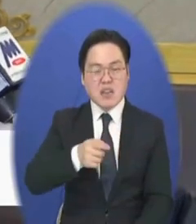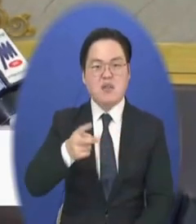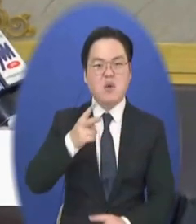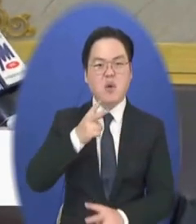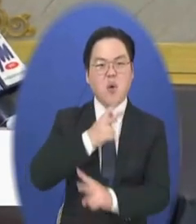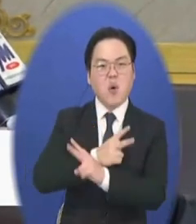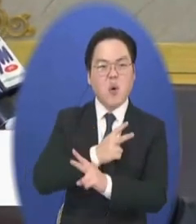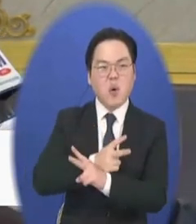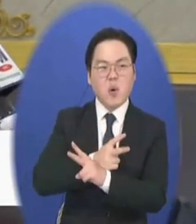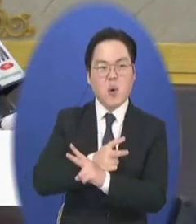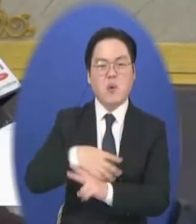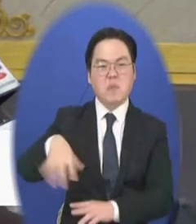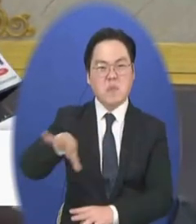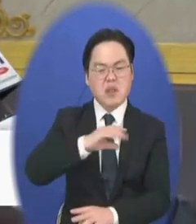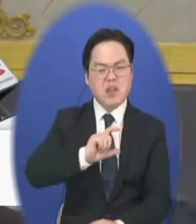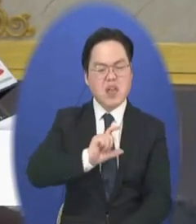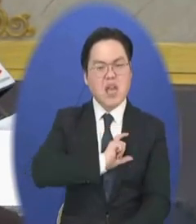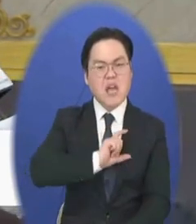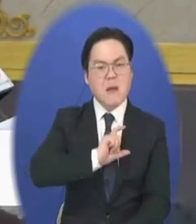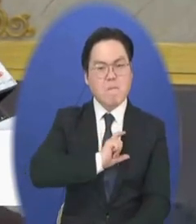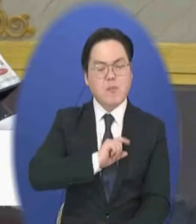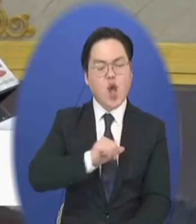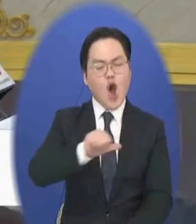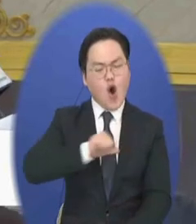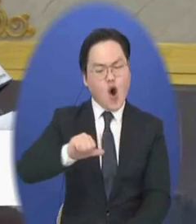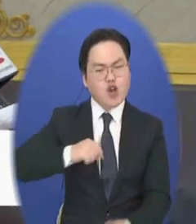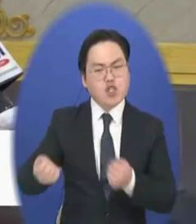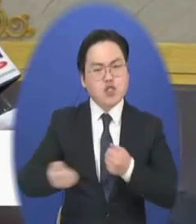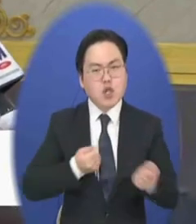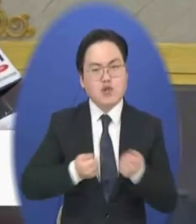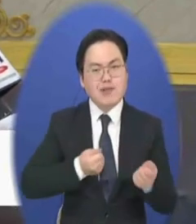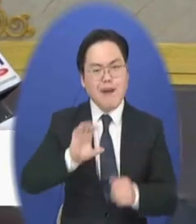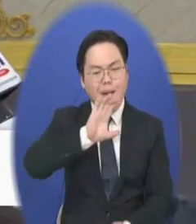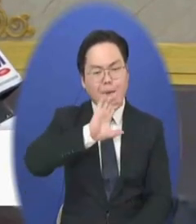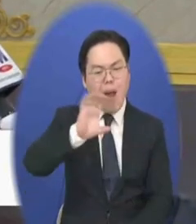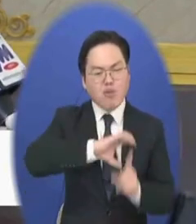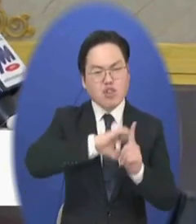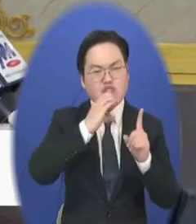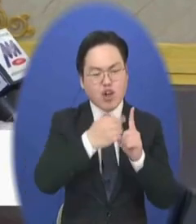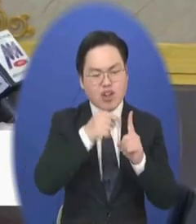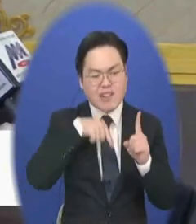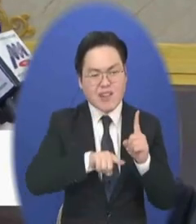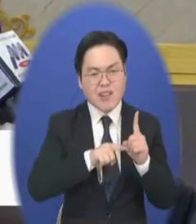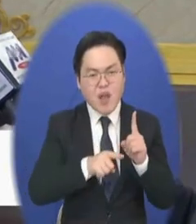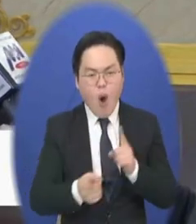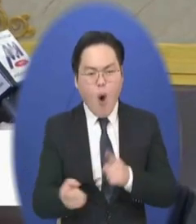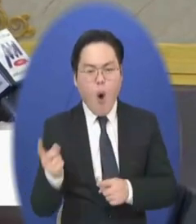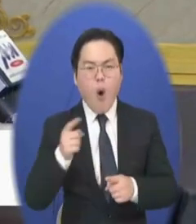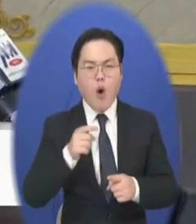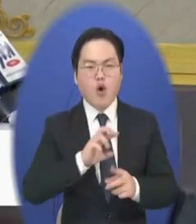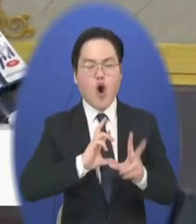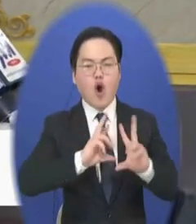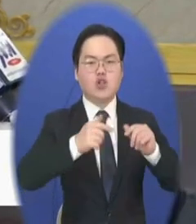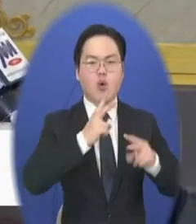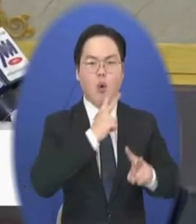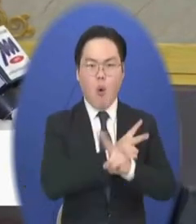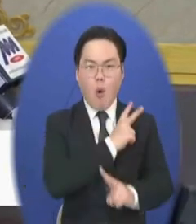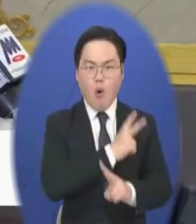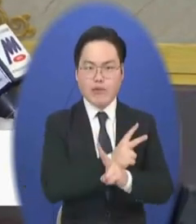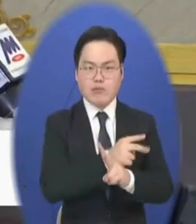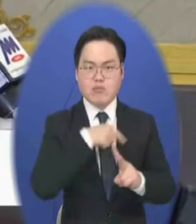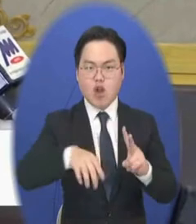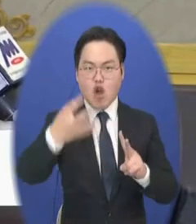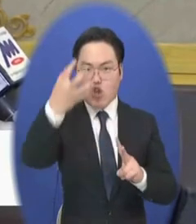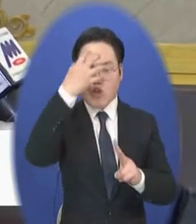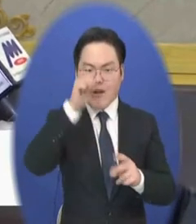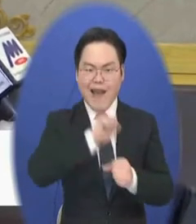үүрэгт оногдуулж одоо энэ өөрийн зохицуулалтын байгууллага гэдэг соёлыг маань хуулийн зохицуулалт болгож төрийн санхүүжилттэй